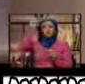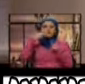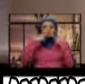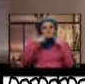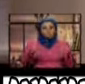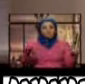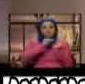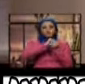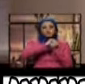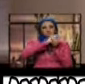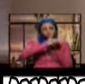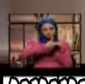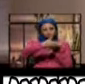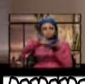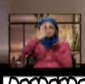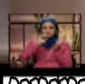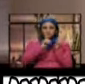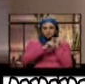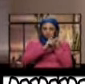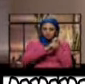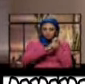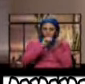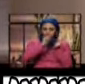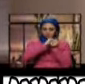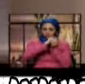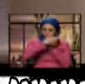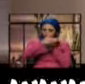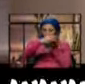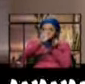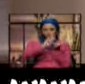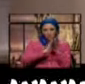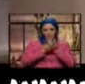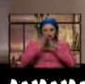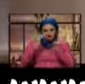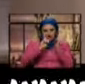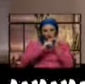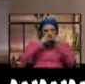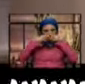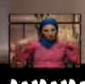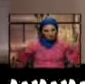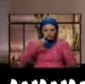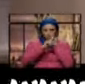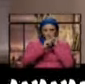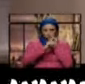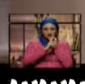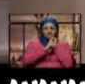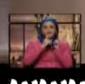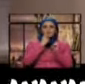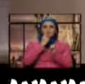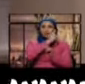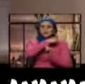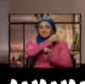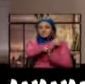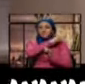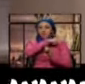واحد. وبعدين بعد ما ربنا يتوب عليه سبحان الله يبدل السيئات اللي كان